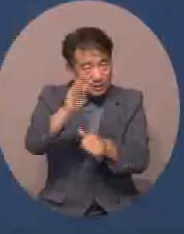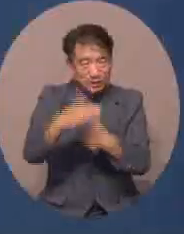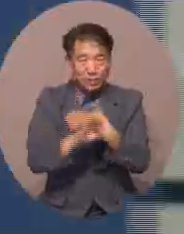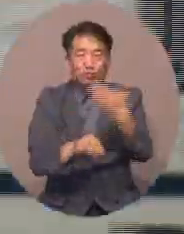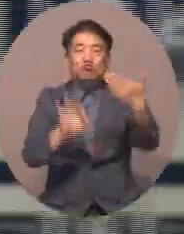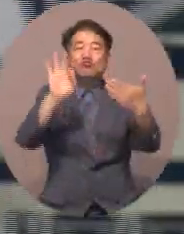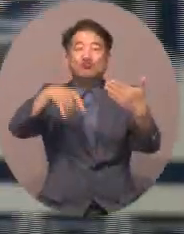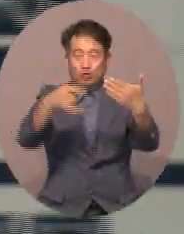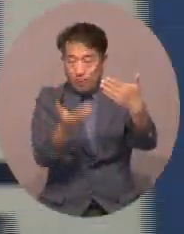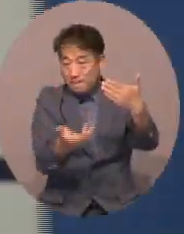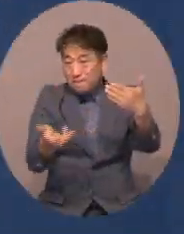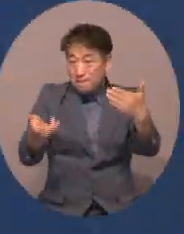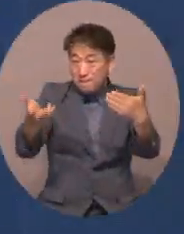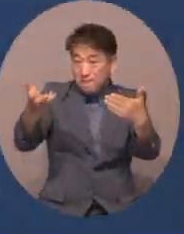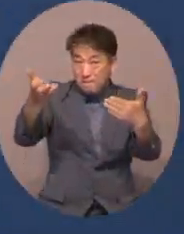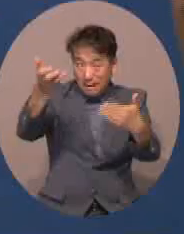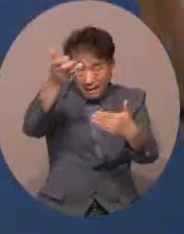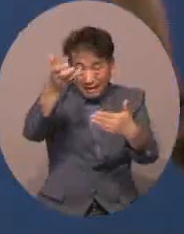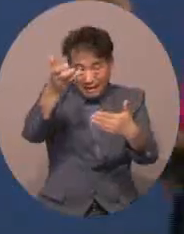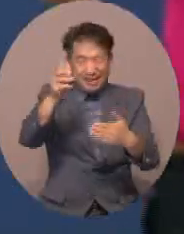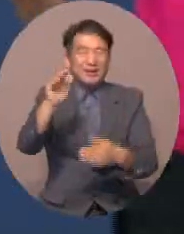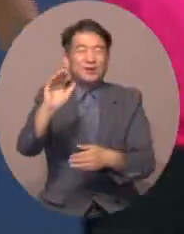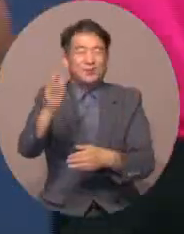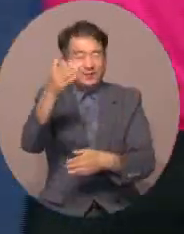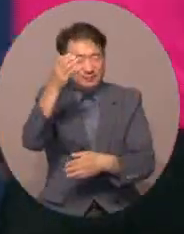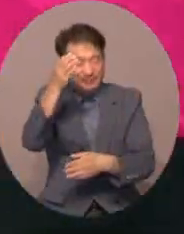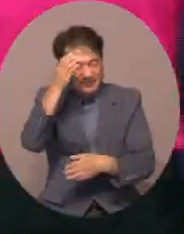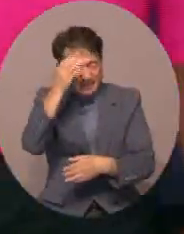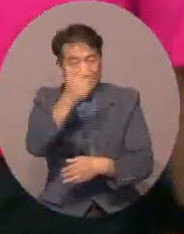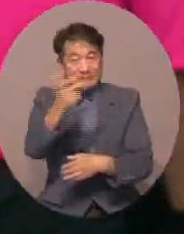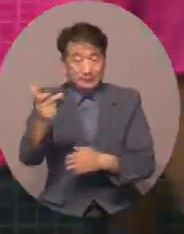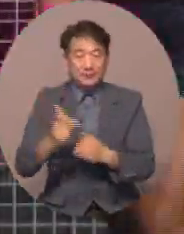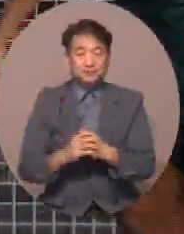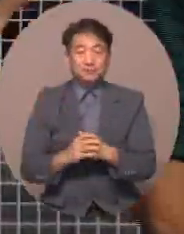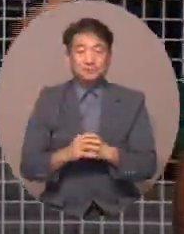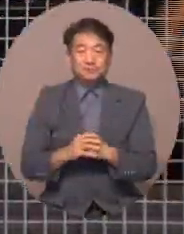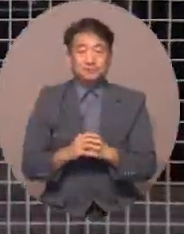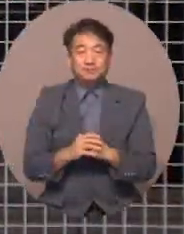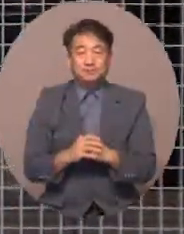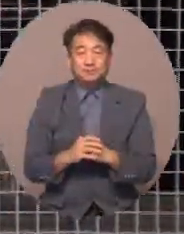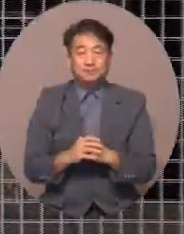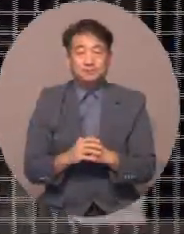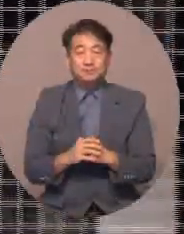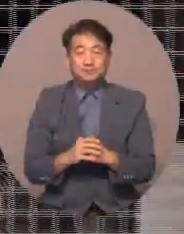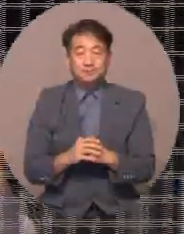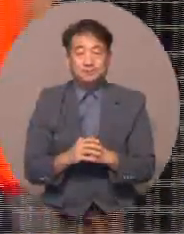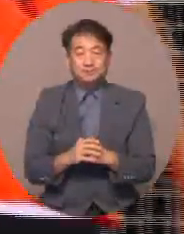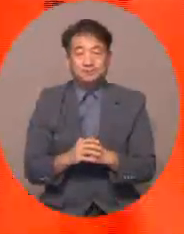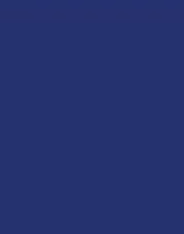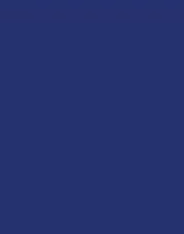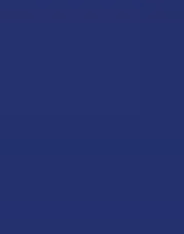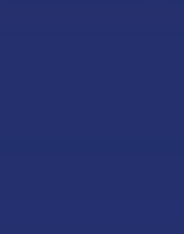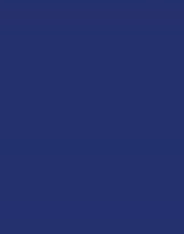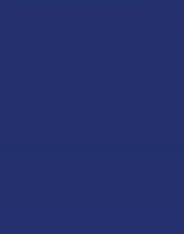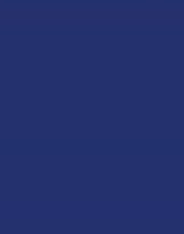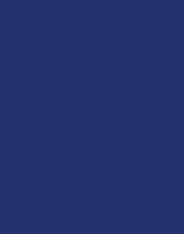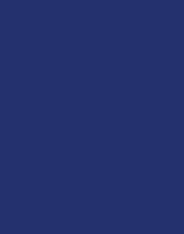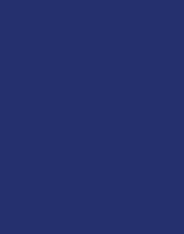9위로 도약할 수 있어 강등권 탈출에 유리한 고지를 점령하게 됩니다 Ah